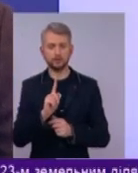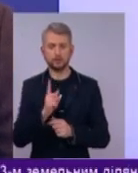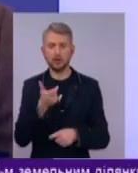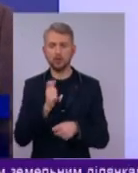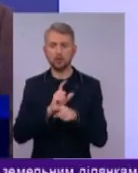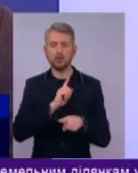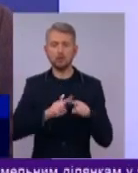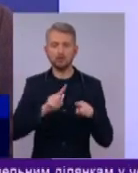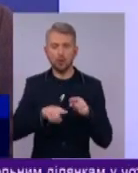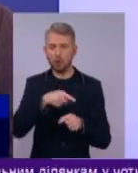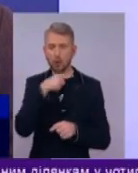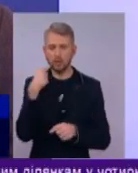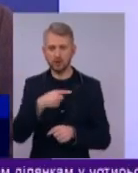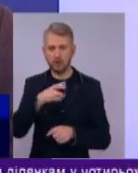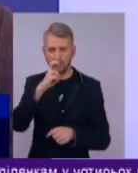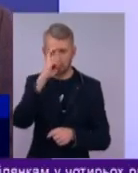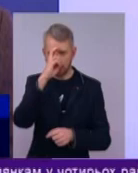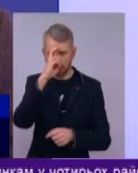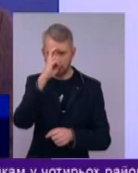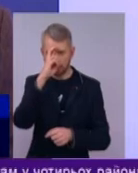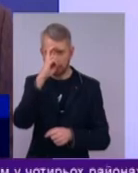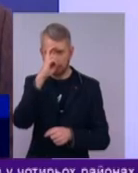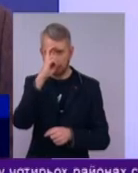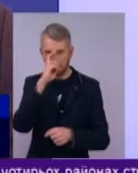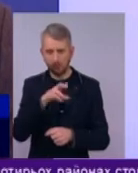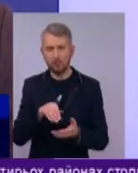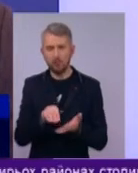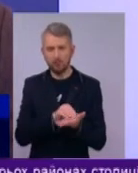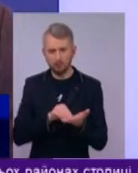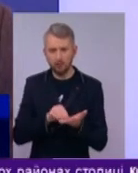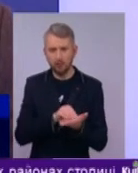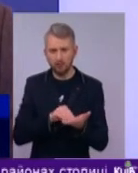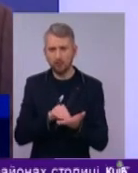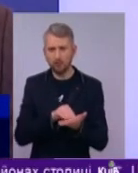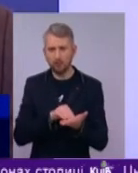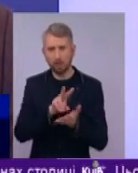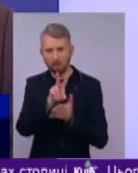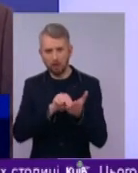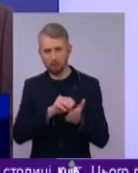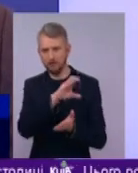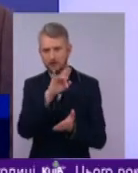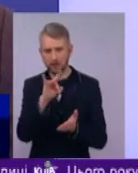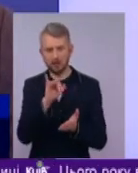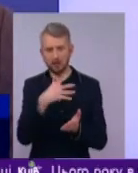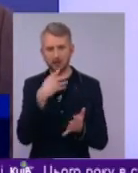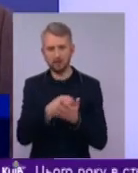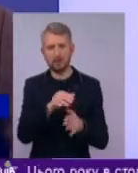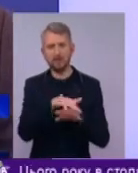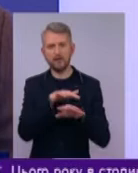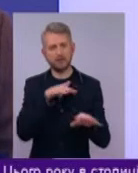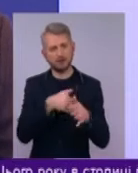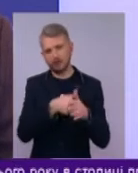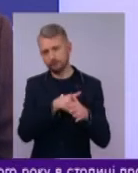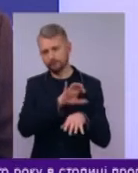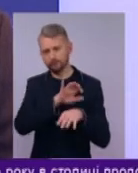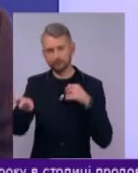дуже скоро Російська Федерація повторить шлях Радянського Союзу і виведе свої війська